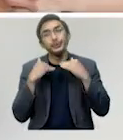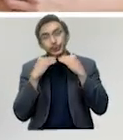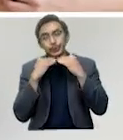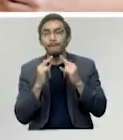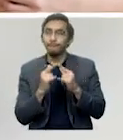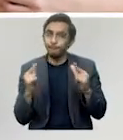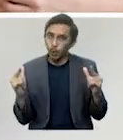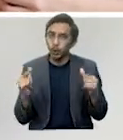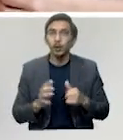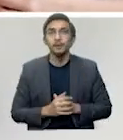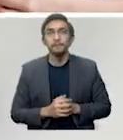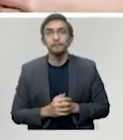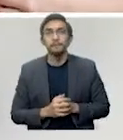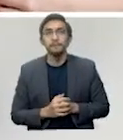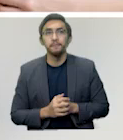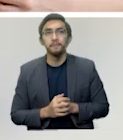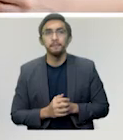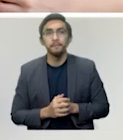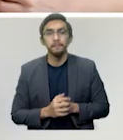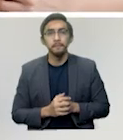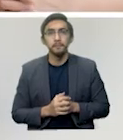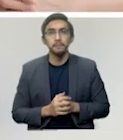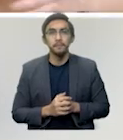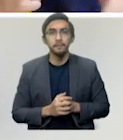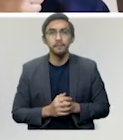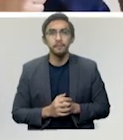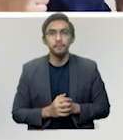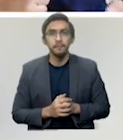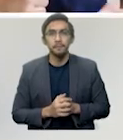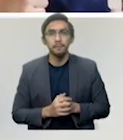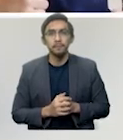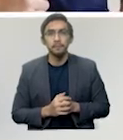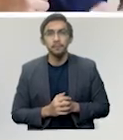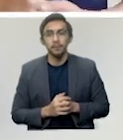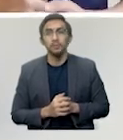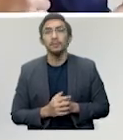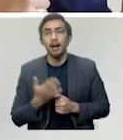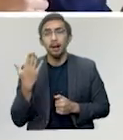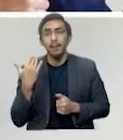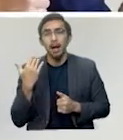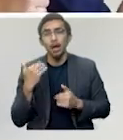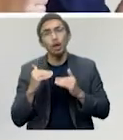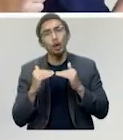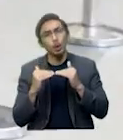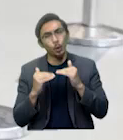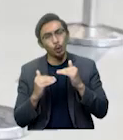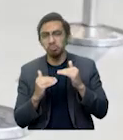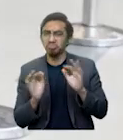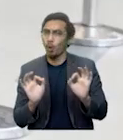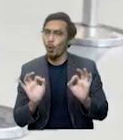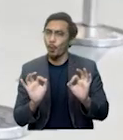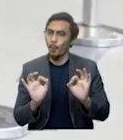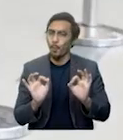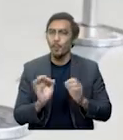2.100 kursi yang disediakan oleh PT KAI dan memang belum terjadinya pengurangan begitu, dan juga masih ada tempat bermain anak-anak untuk para